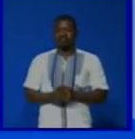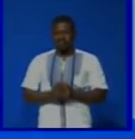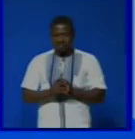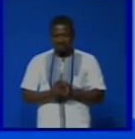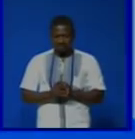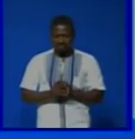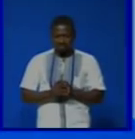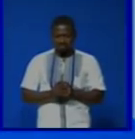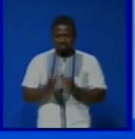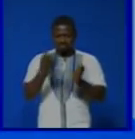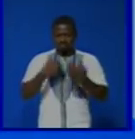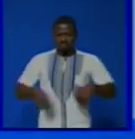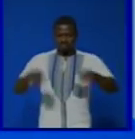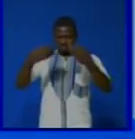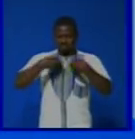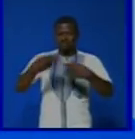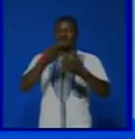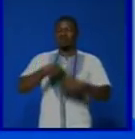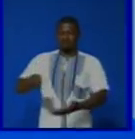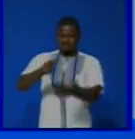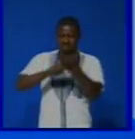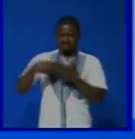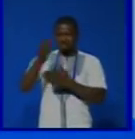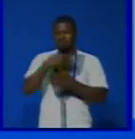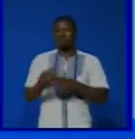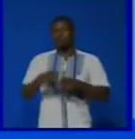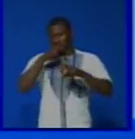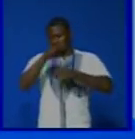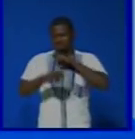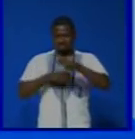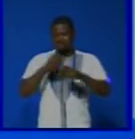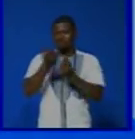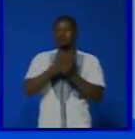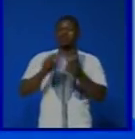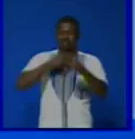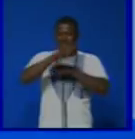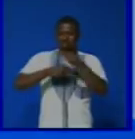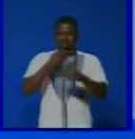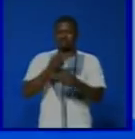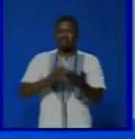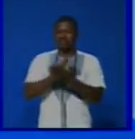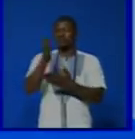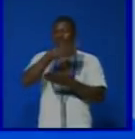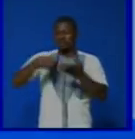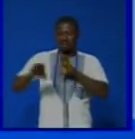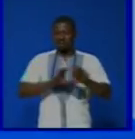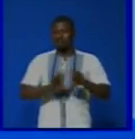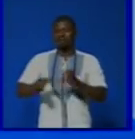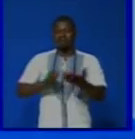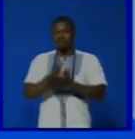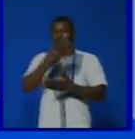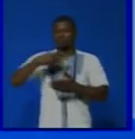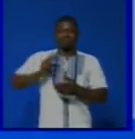L'appropriation des recommandations de l'examen périodique universel faite par les membres du comité interministériel des droits de l'homme. C'était à l'occasion